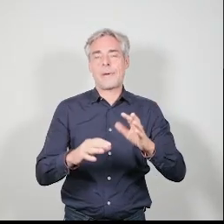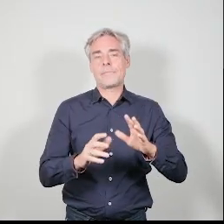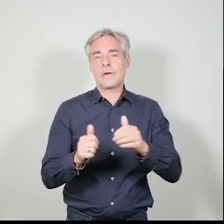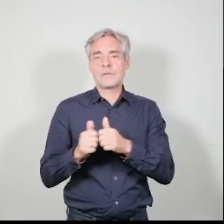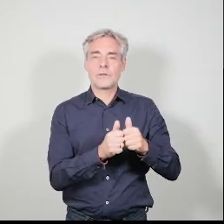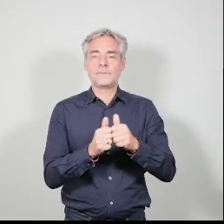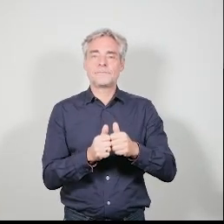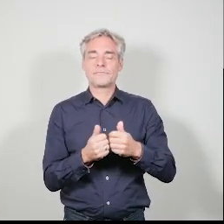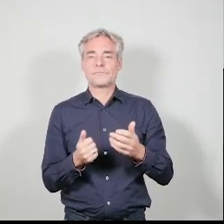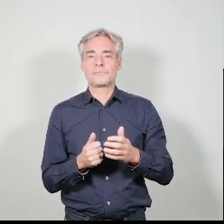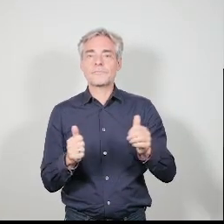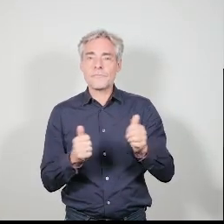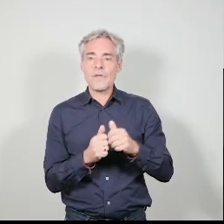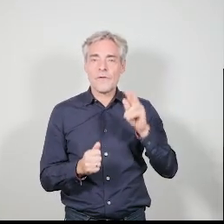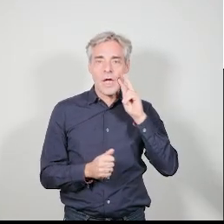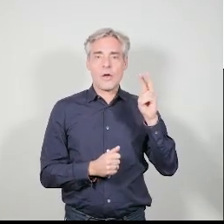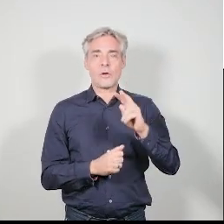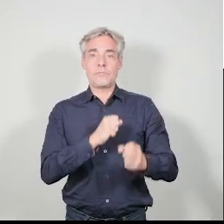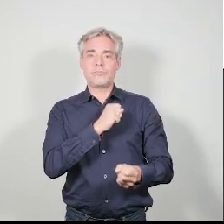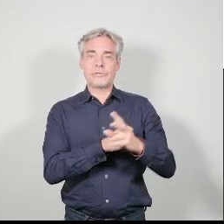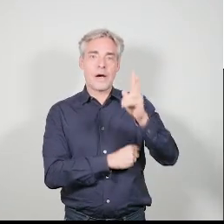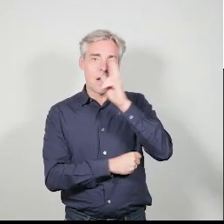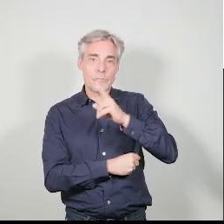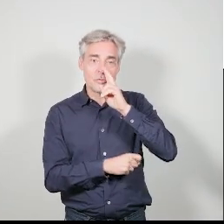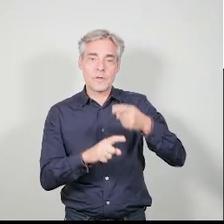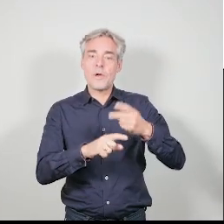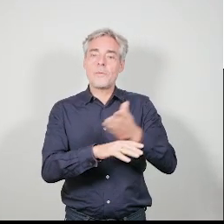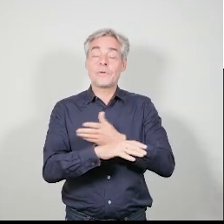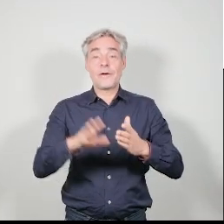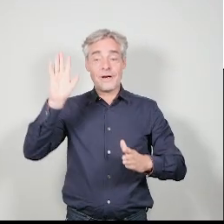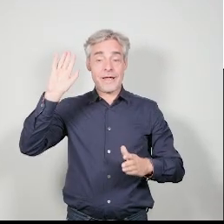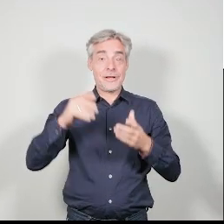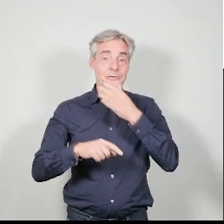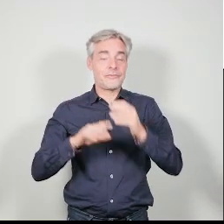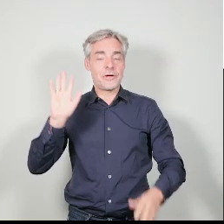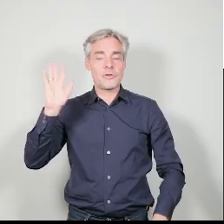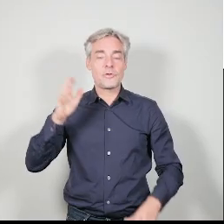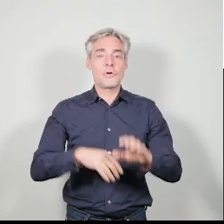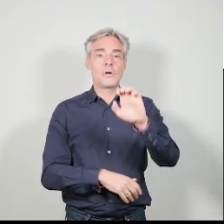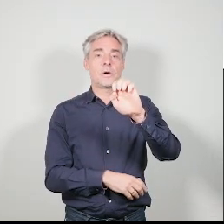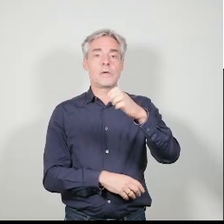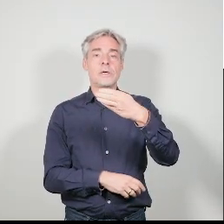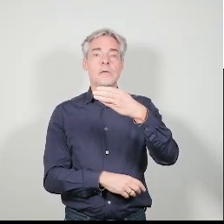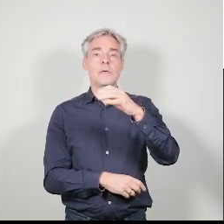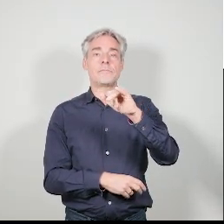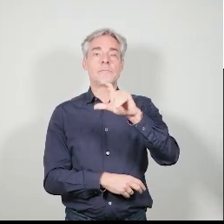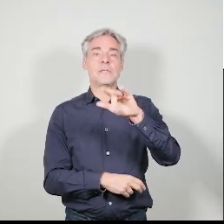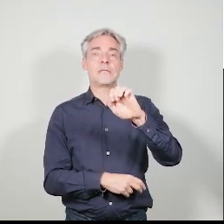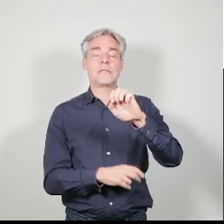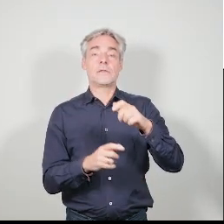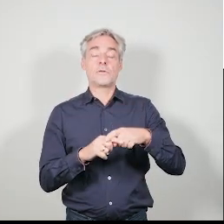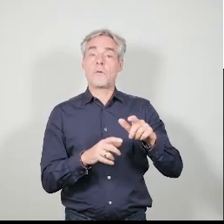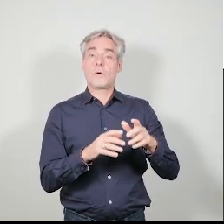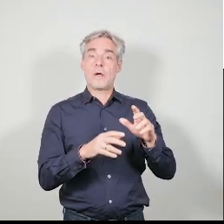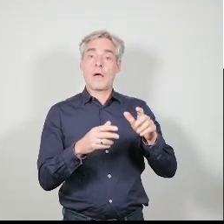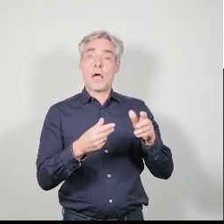avec un regard à la fois amusé et poétique. Elle nous fait un petit coucou d'ailleurs. Émilie Serralta est avec nous depuis sa loge. Voilà,